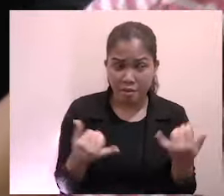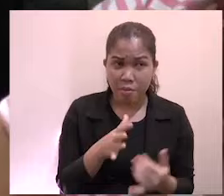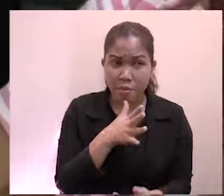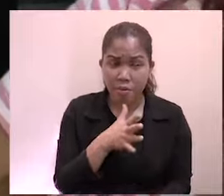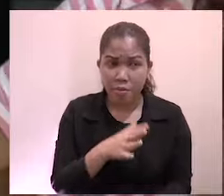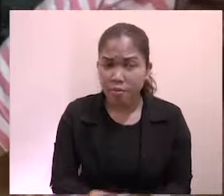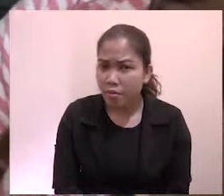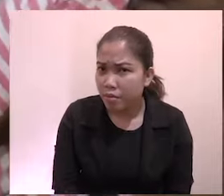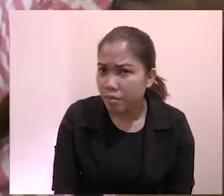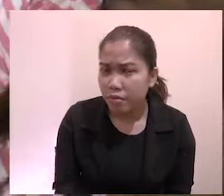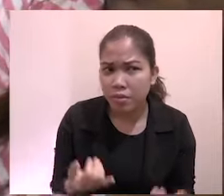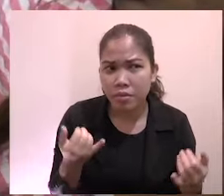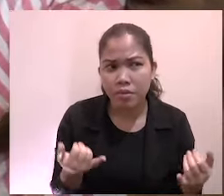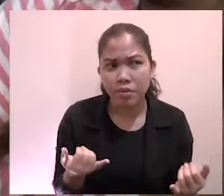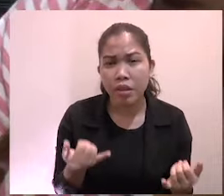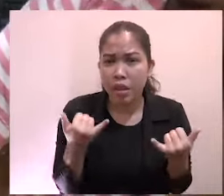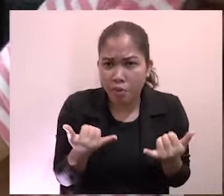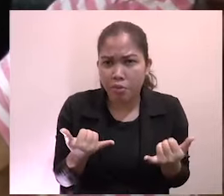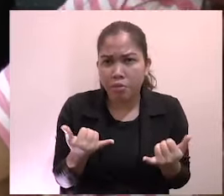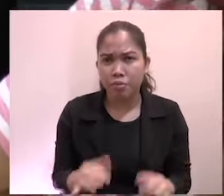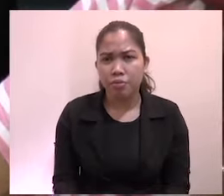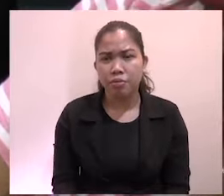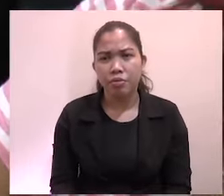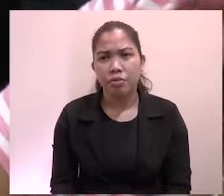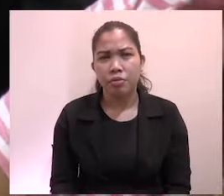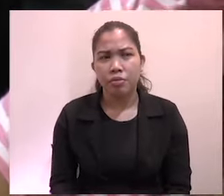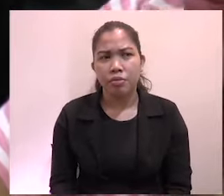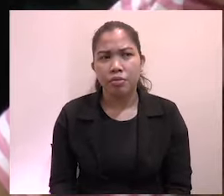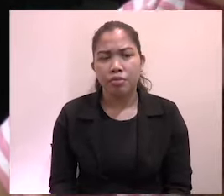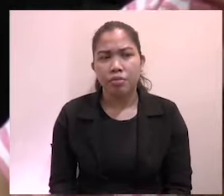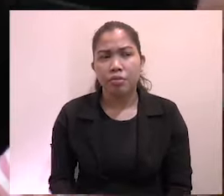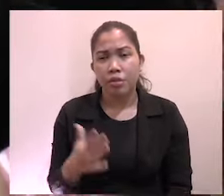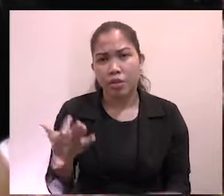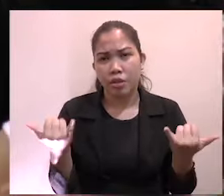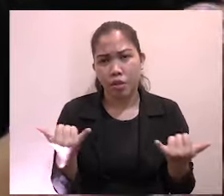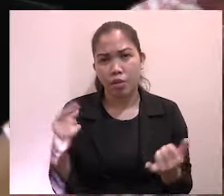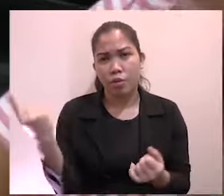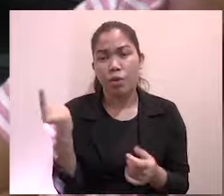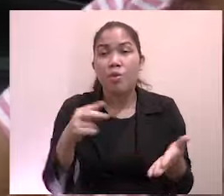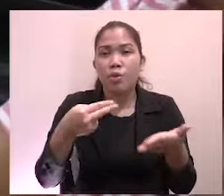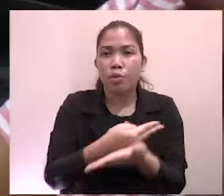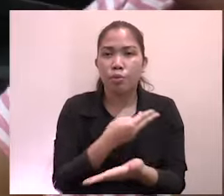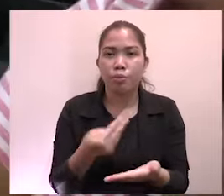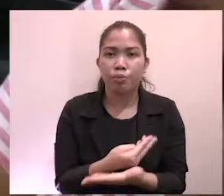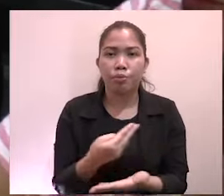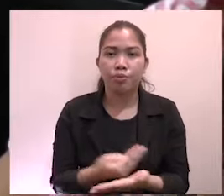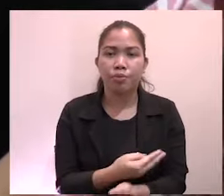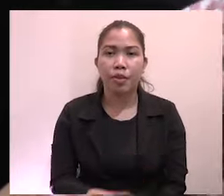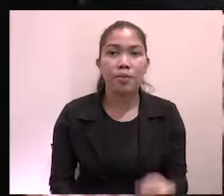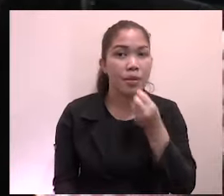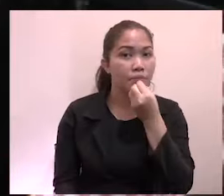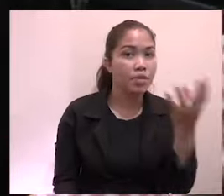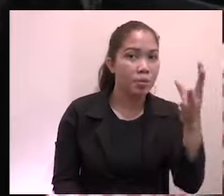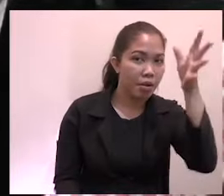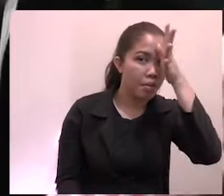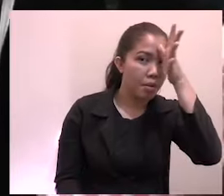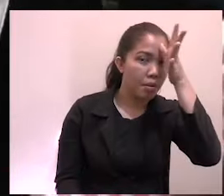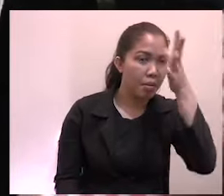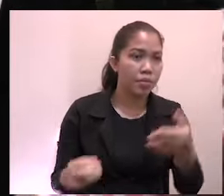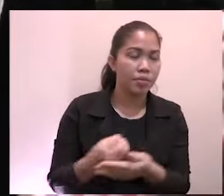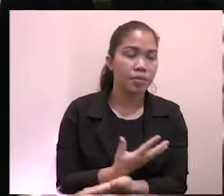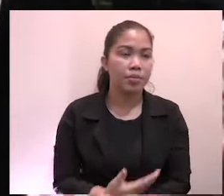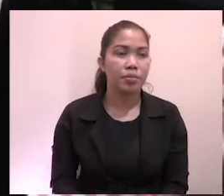lang? Nito lang. Ah, bago lang. Ay, yung pagsumbong mo kay Papa mo, bago lang ito. Hindi po